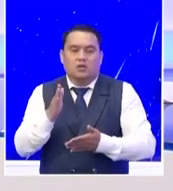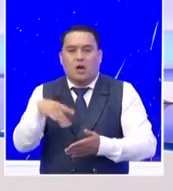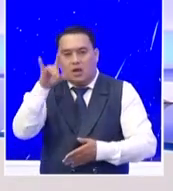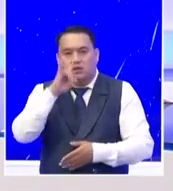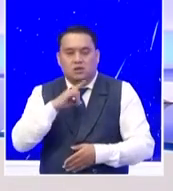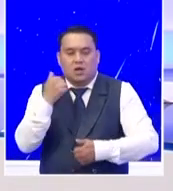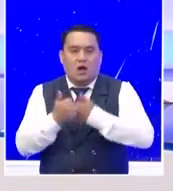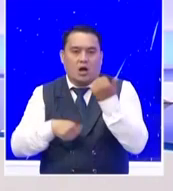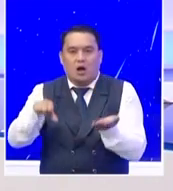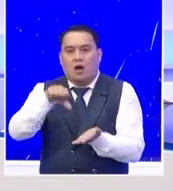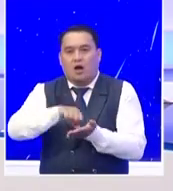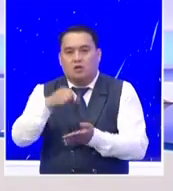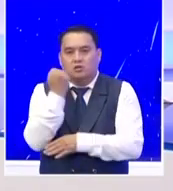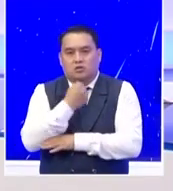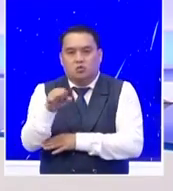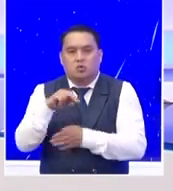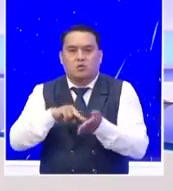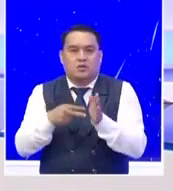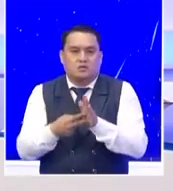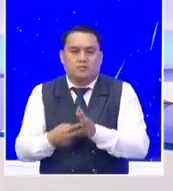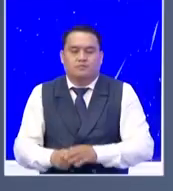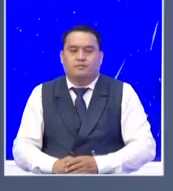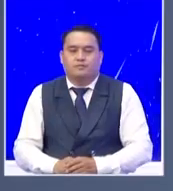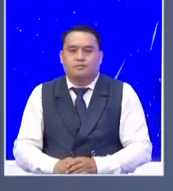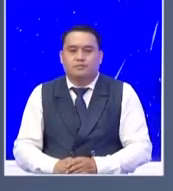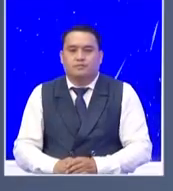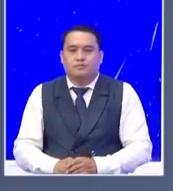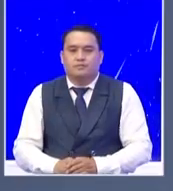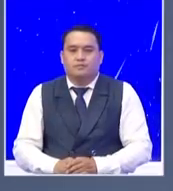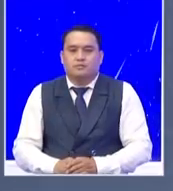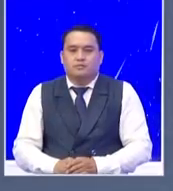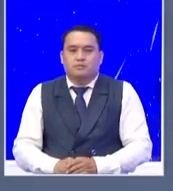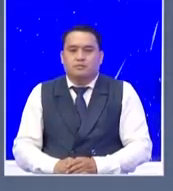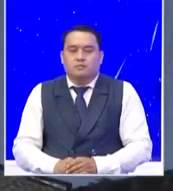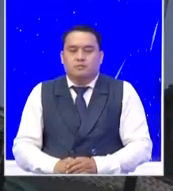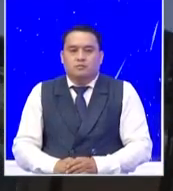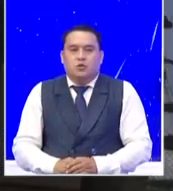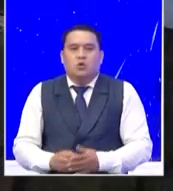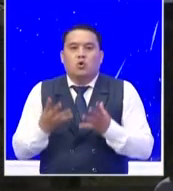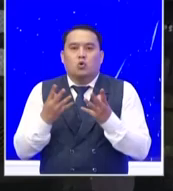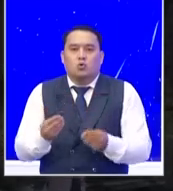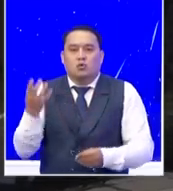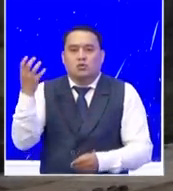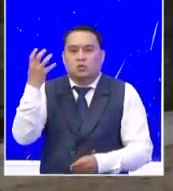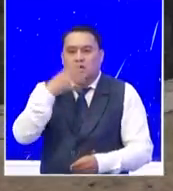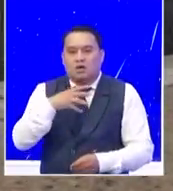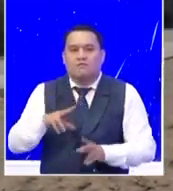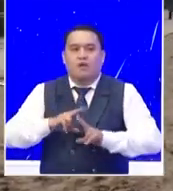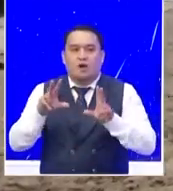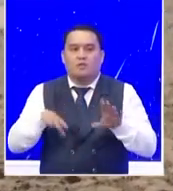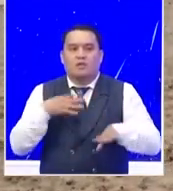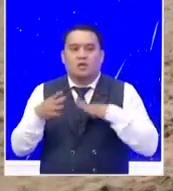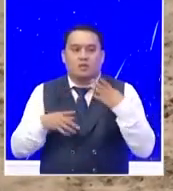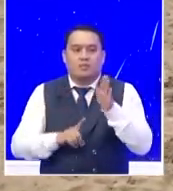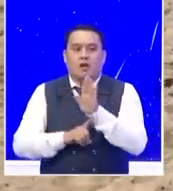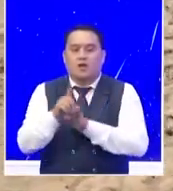Қазақстан біріншілігіне қатысып жүлдемен оралу. Күн жылып қомысы қалы бері жағажай волейболшылары дайындығын далада өткізе